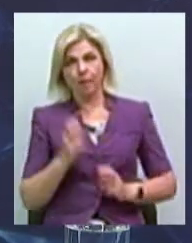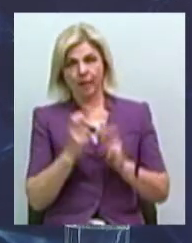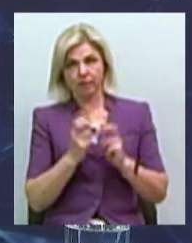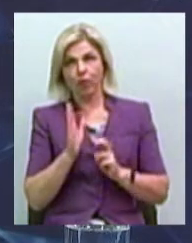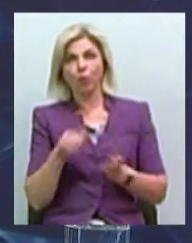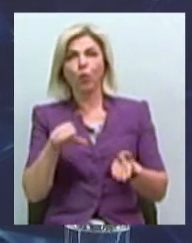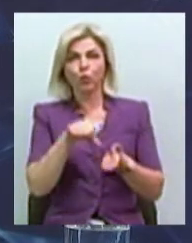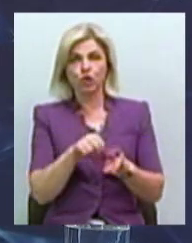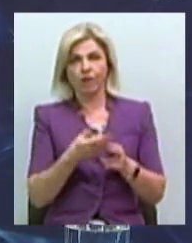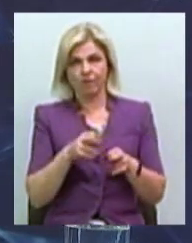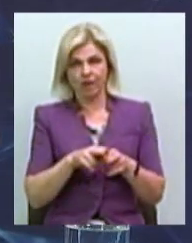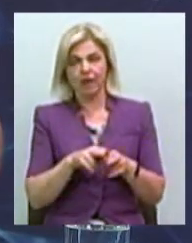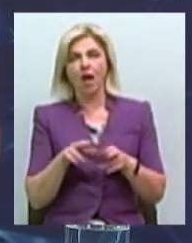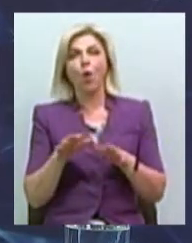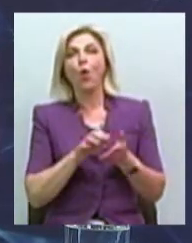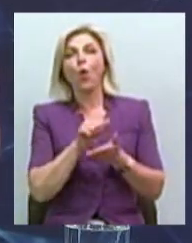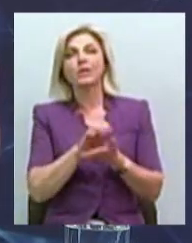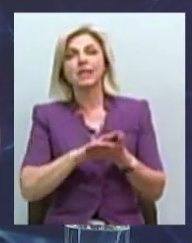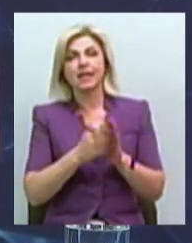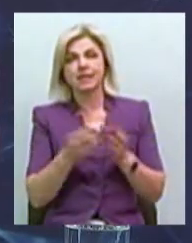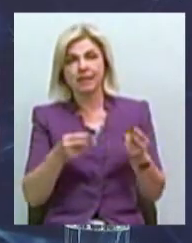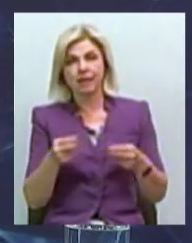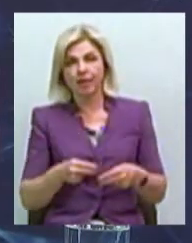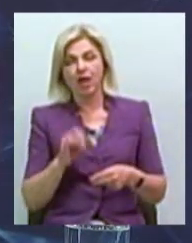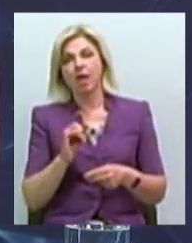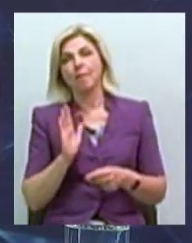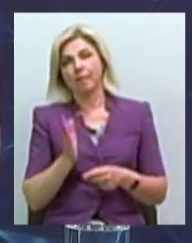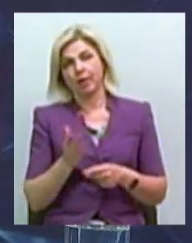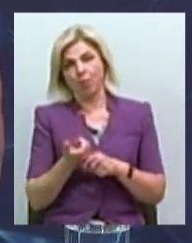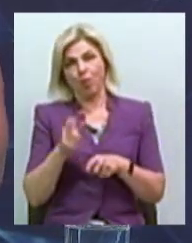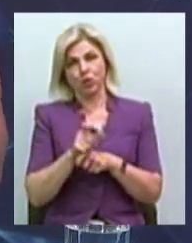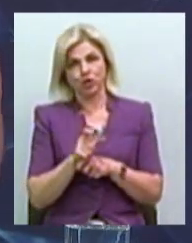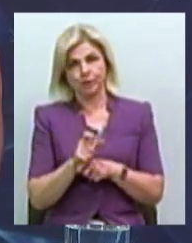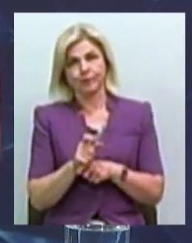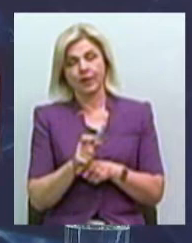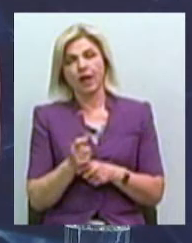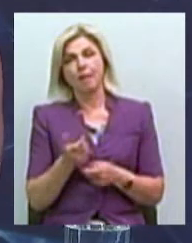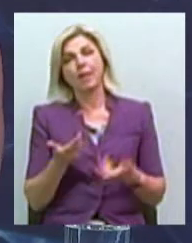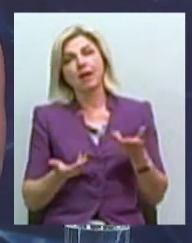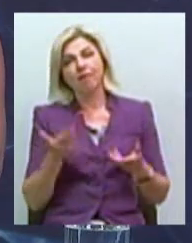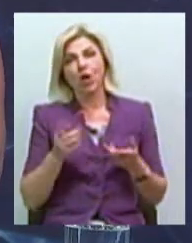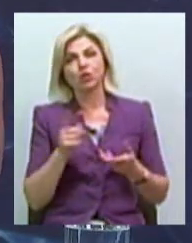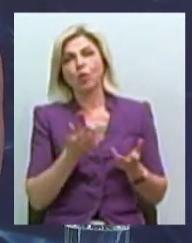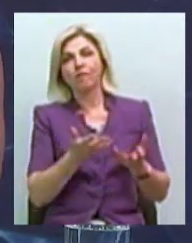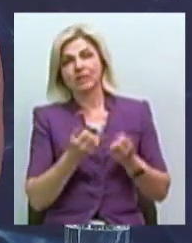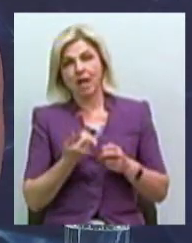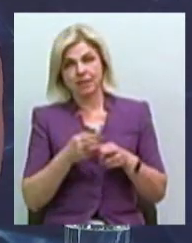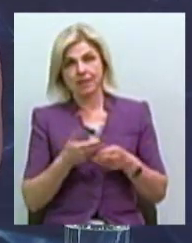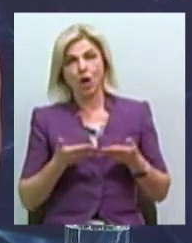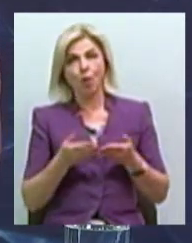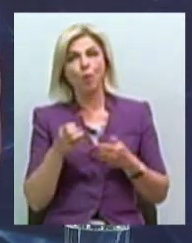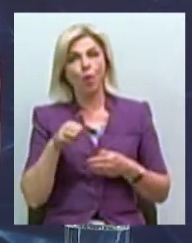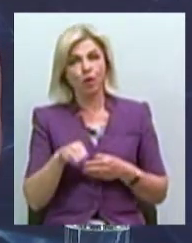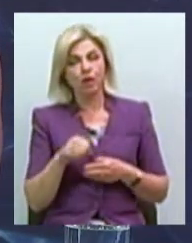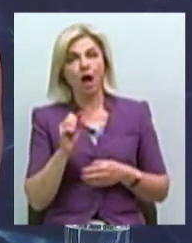цій концесії, щоб, а можливо, навіть і якісь переваги мати, щоб взяти в концесію цей порт. Але